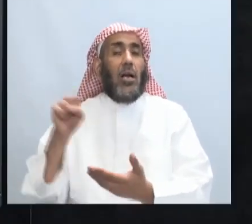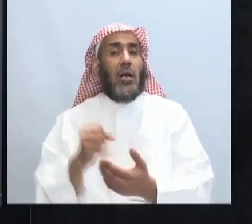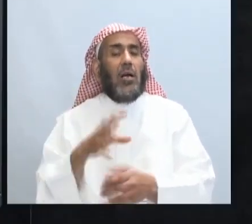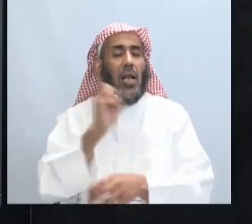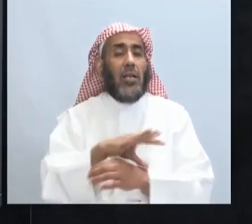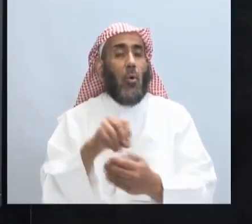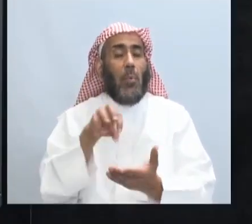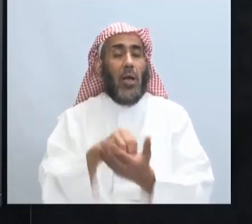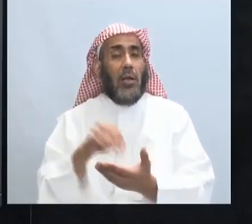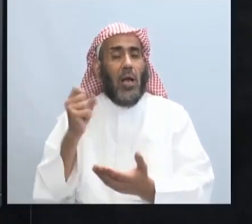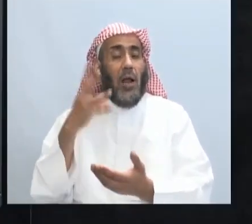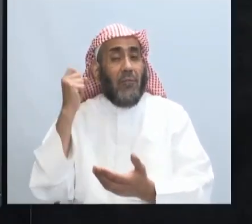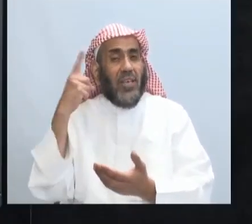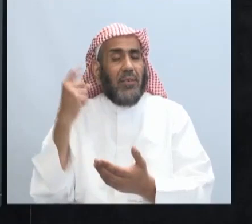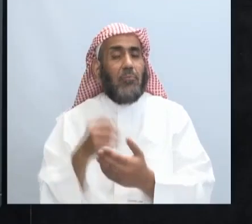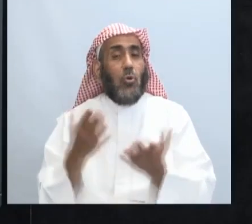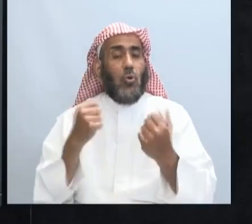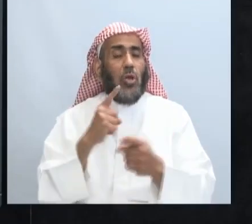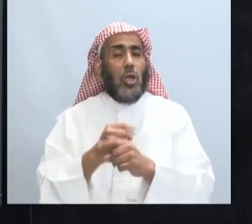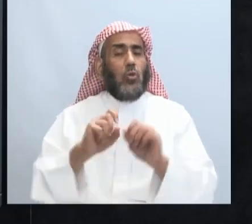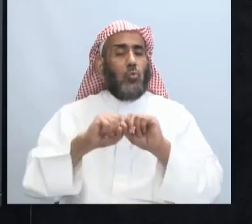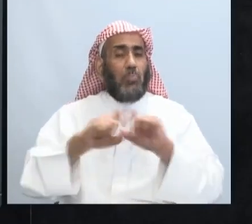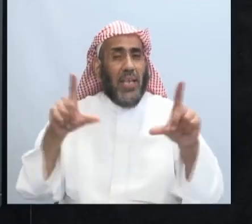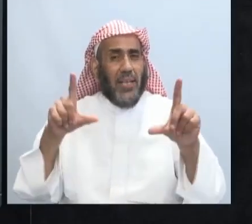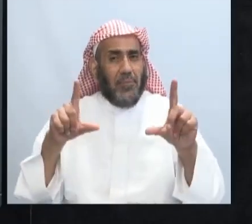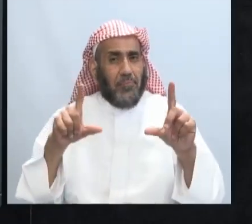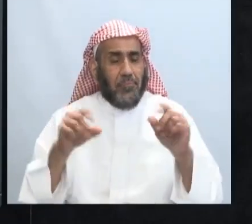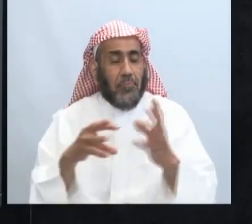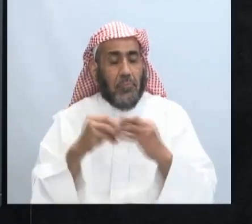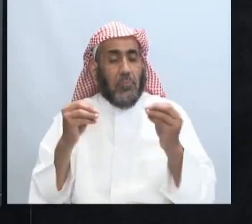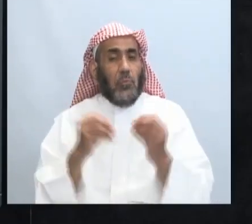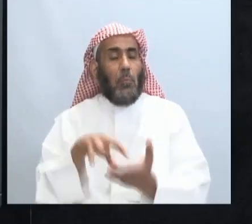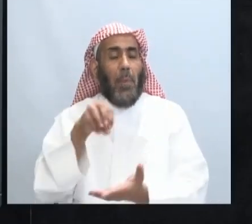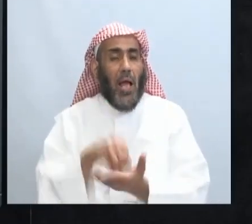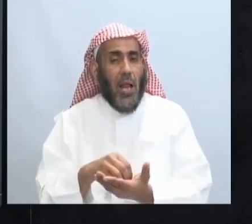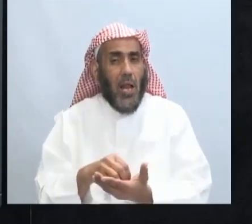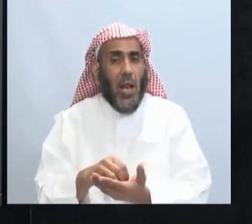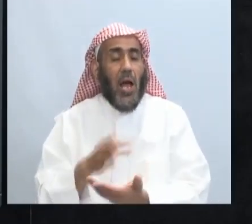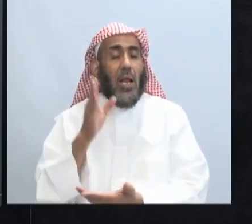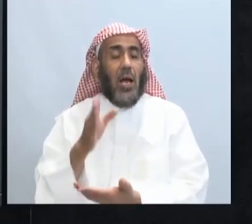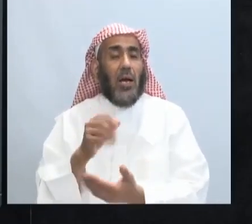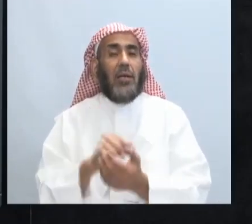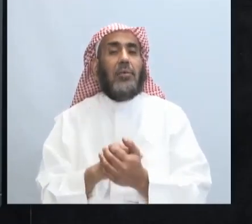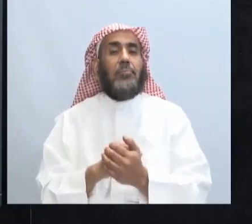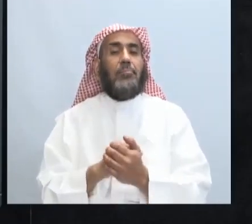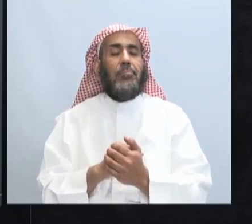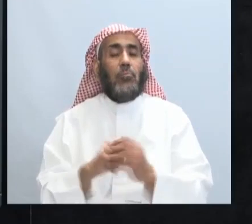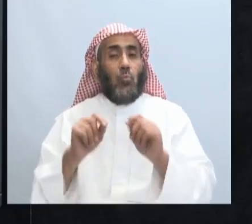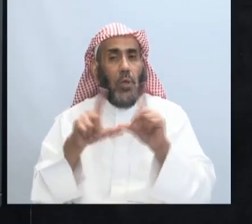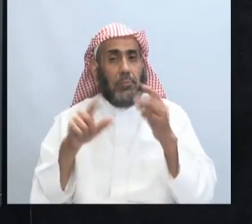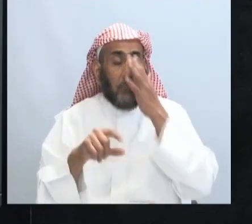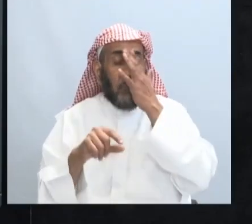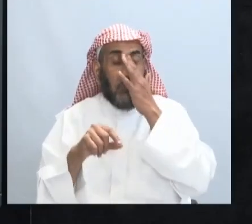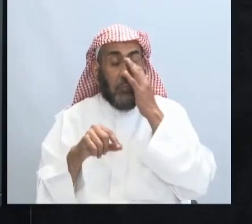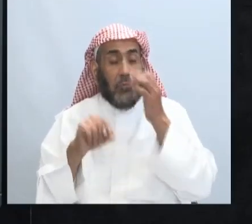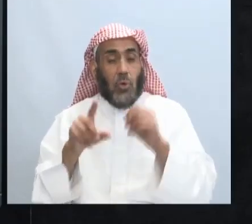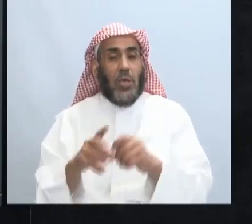الحق الفكري فاريد منك تبين المقصود بمحل الحق بمحل الحق